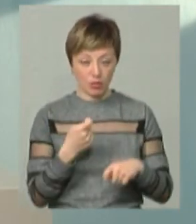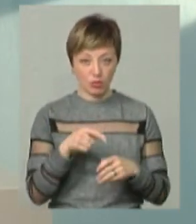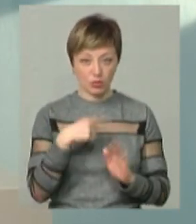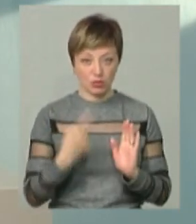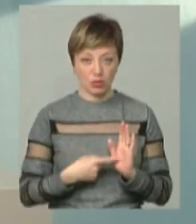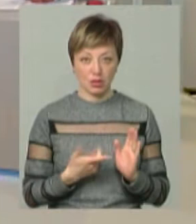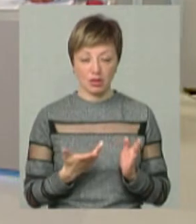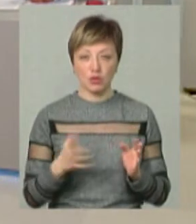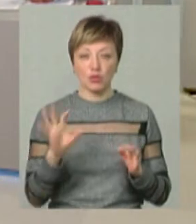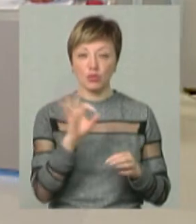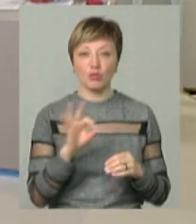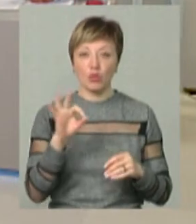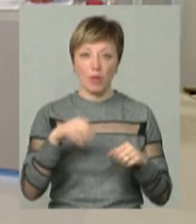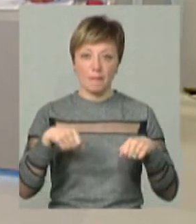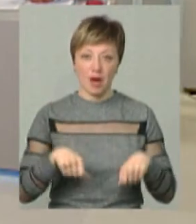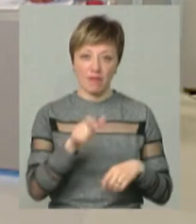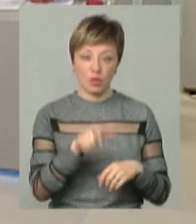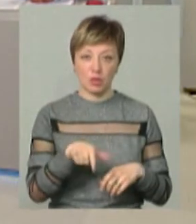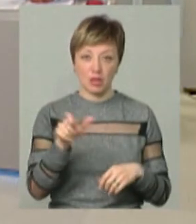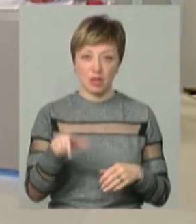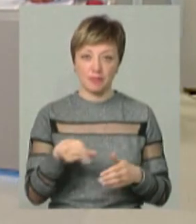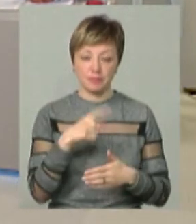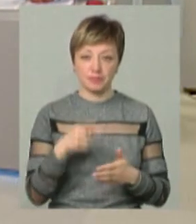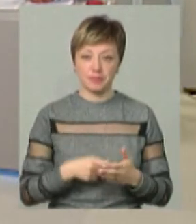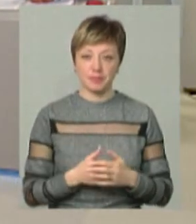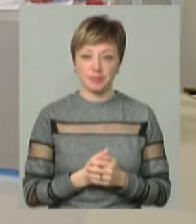якісь порушення, те, що стосується саме прав людини?